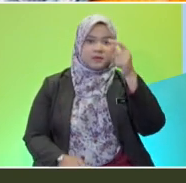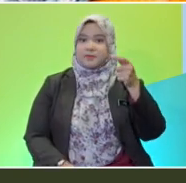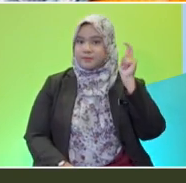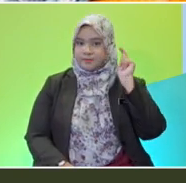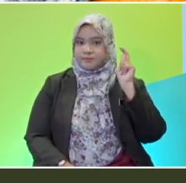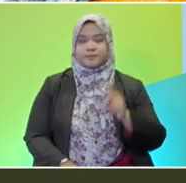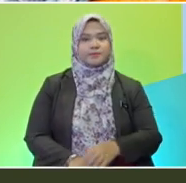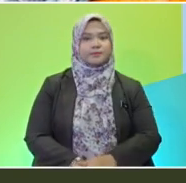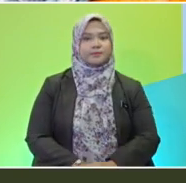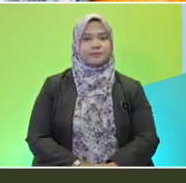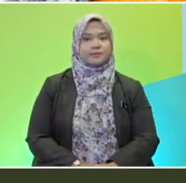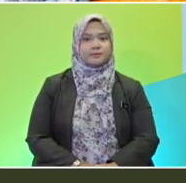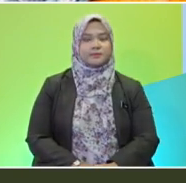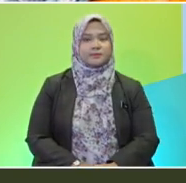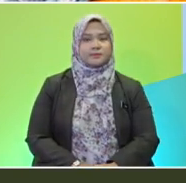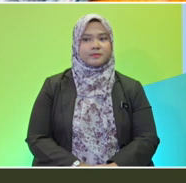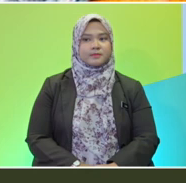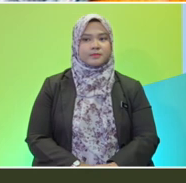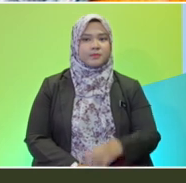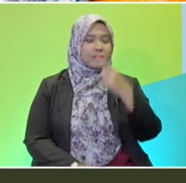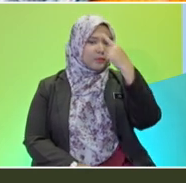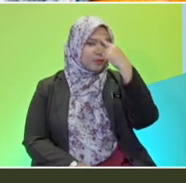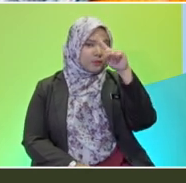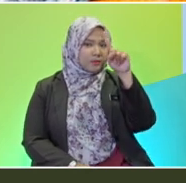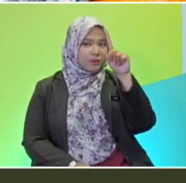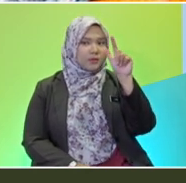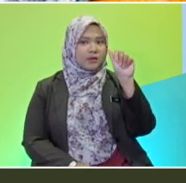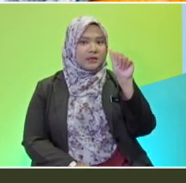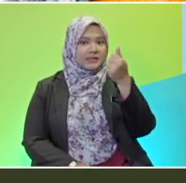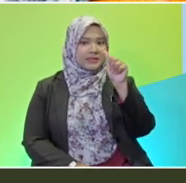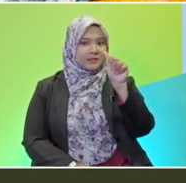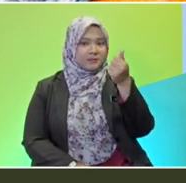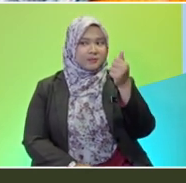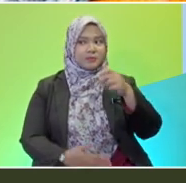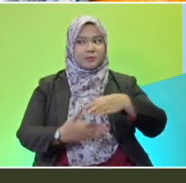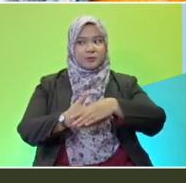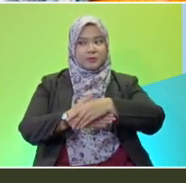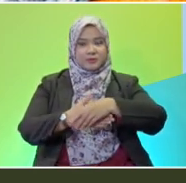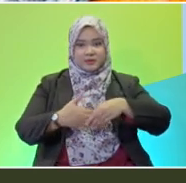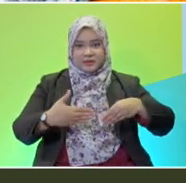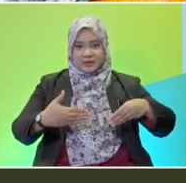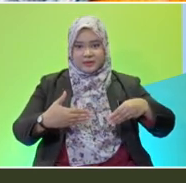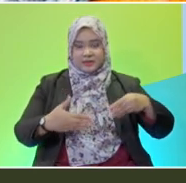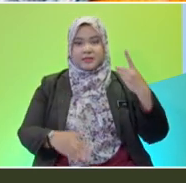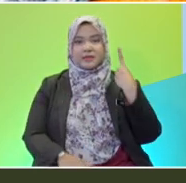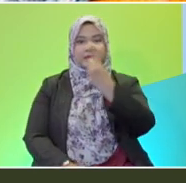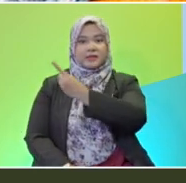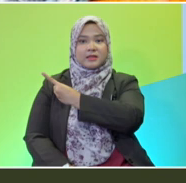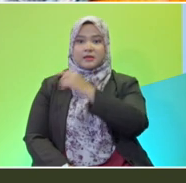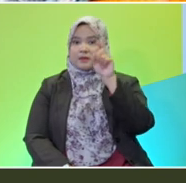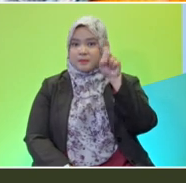Oke untuk 10 Ringgit kita tulis dalam perkataan 10 Ringgit